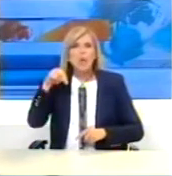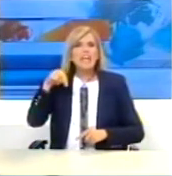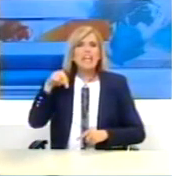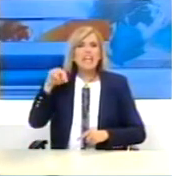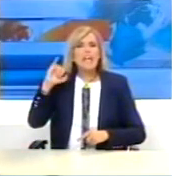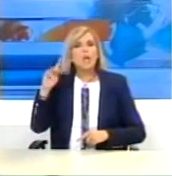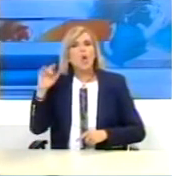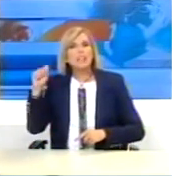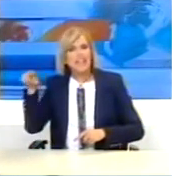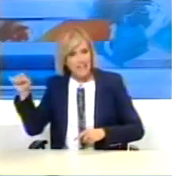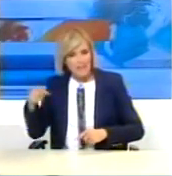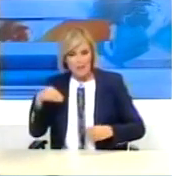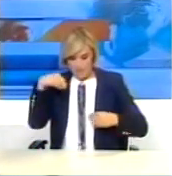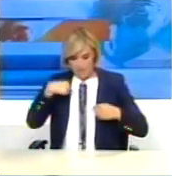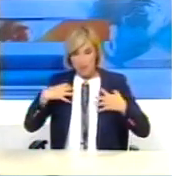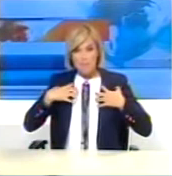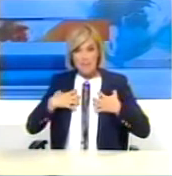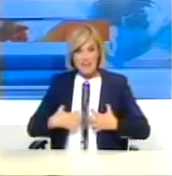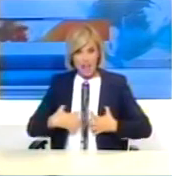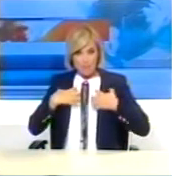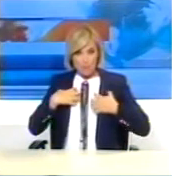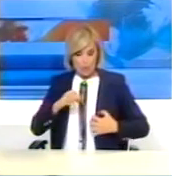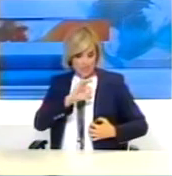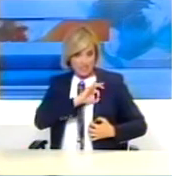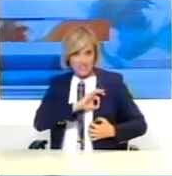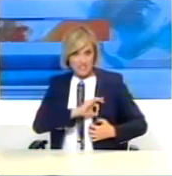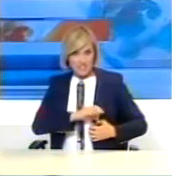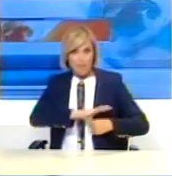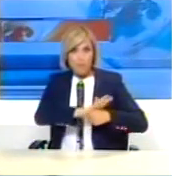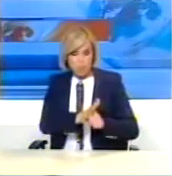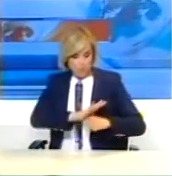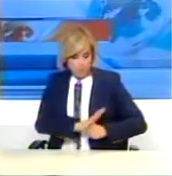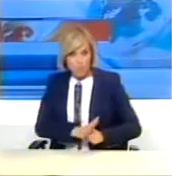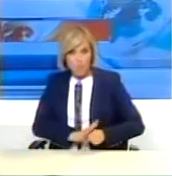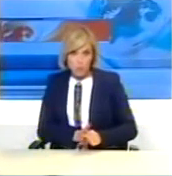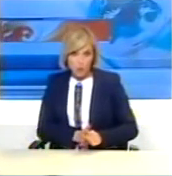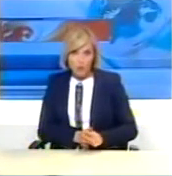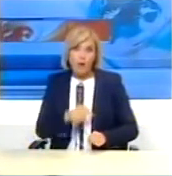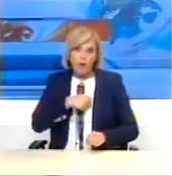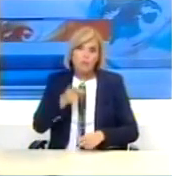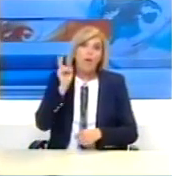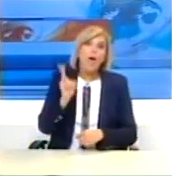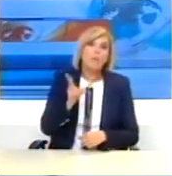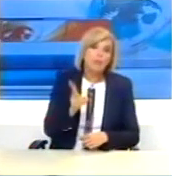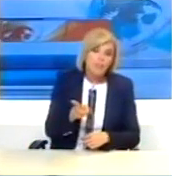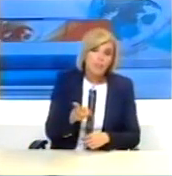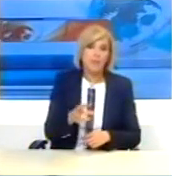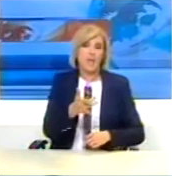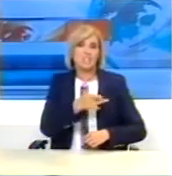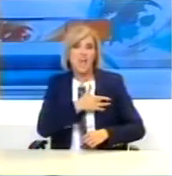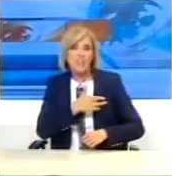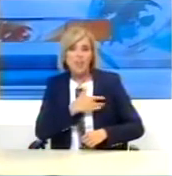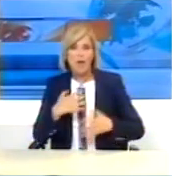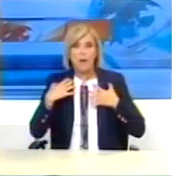Από την άλλη μεριά, όλοι γνωρίζουμε ότι η νικοτίνη είναι μια ουσία βλαβερή για τον οργανισμό, βλαβερή για τον πνεύμονα, βλαβερή για τα στεφανία αγκία